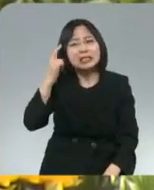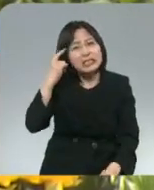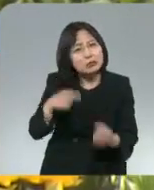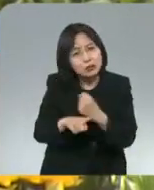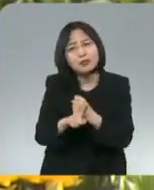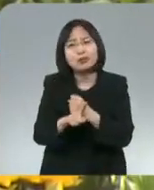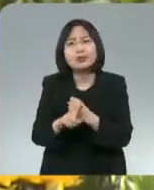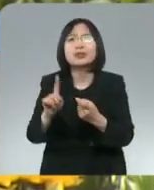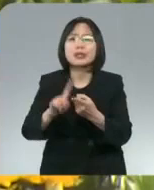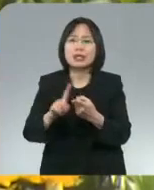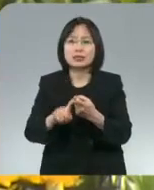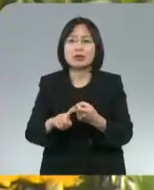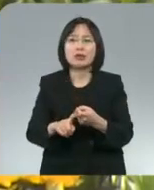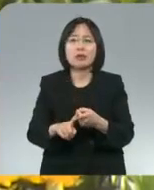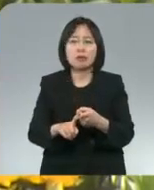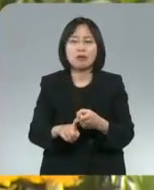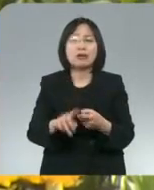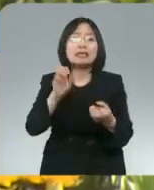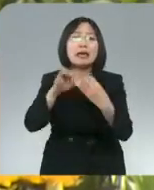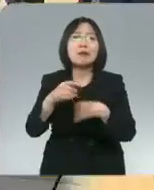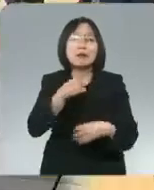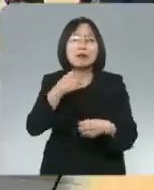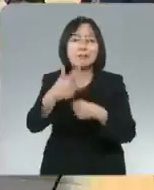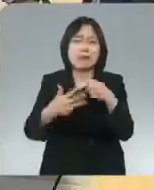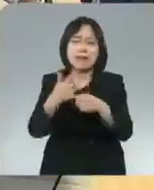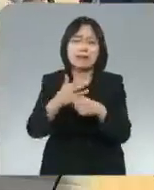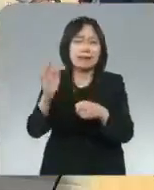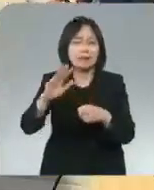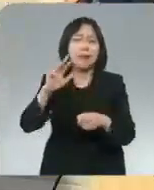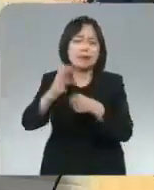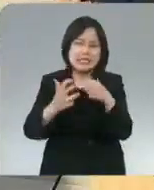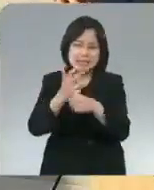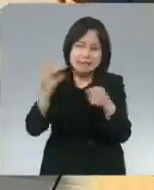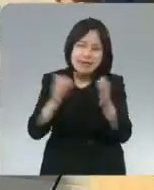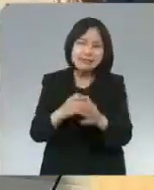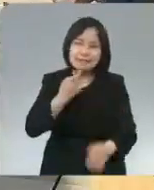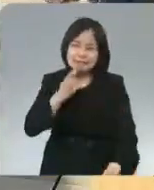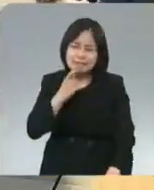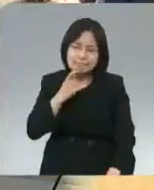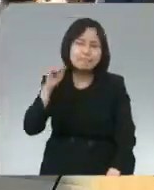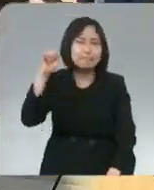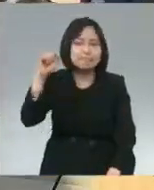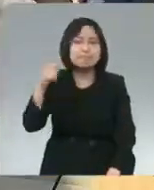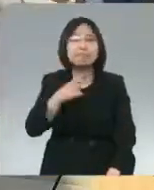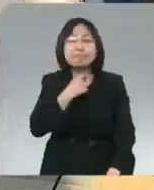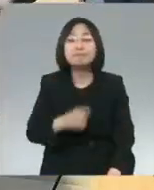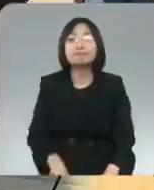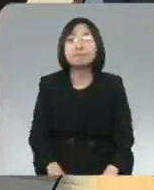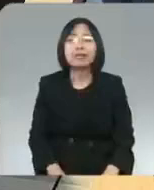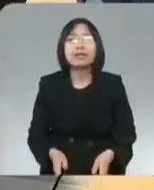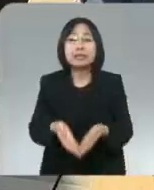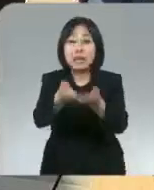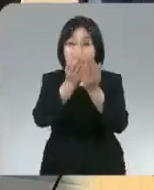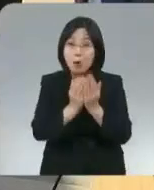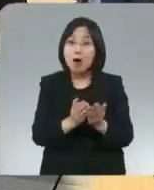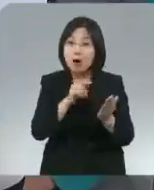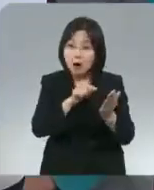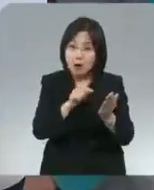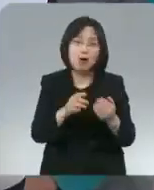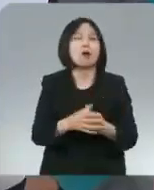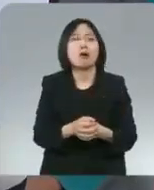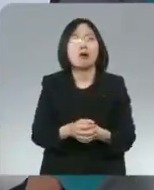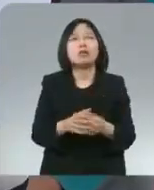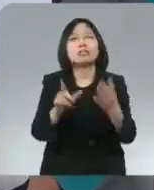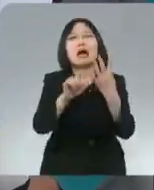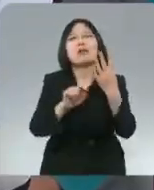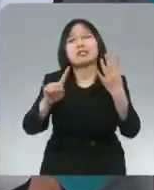chiến đấu dù là trong vòng 80 năm nữa để tìm lời giải đáp cho câu hỏi tại sao tàu xe Wave bị chìm Tại sao người thân của họ là không